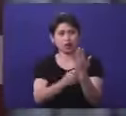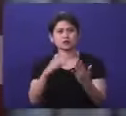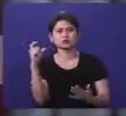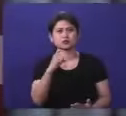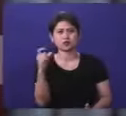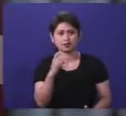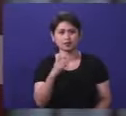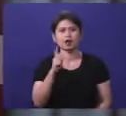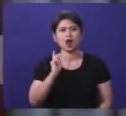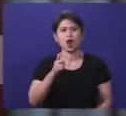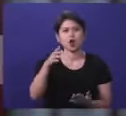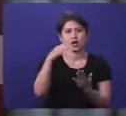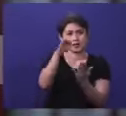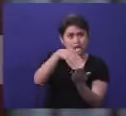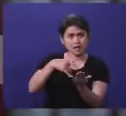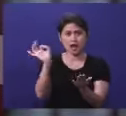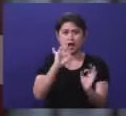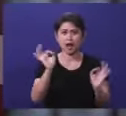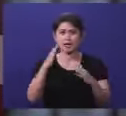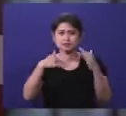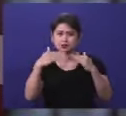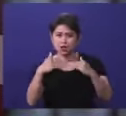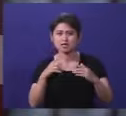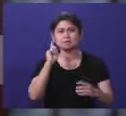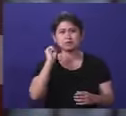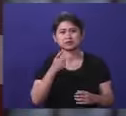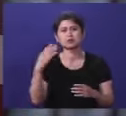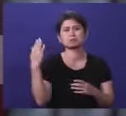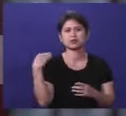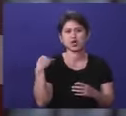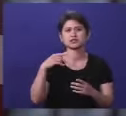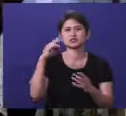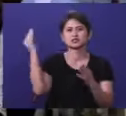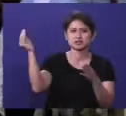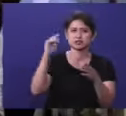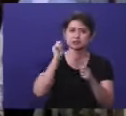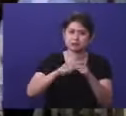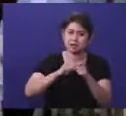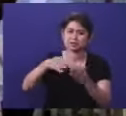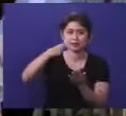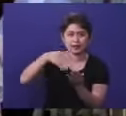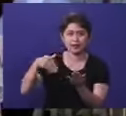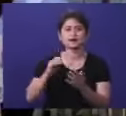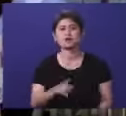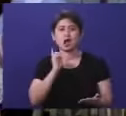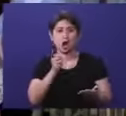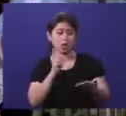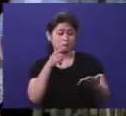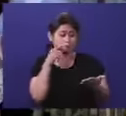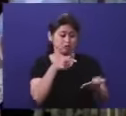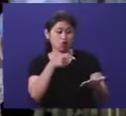Bila menemukan ketidaksesuaian data, pastikan petugas coklit melakukan penyesuaian. Laporkan dugaan pelanggaran yang